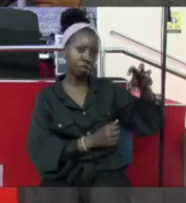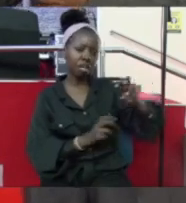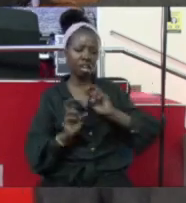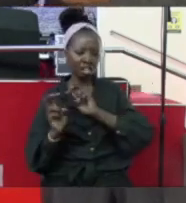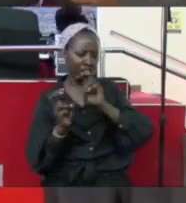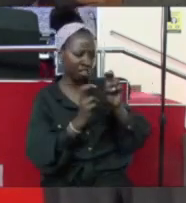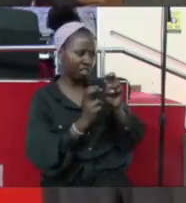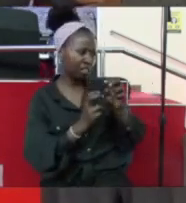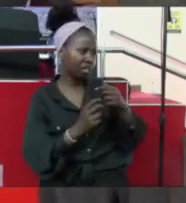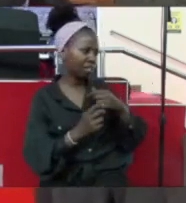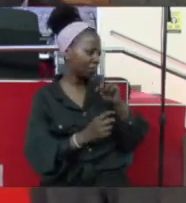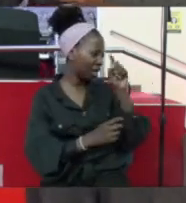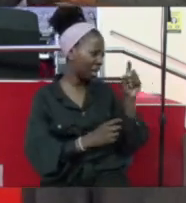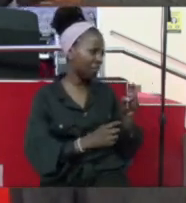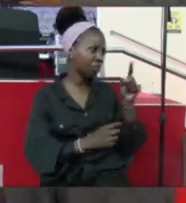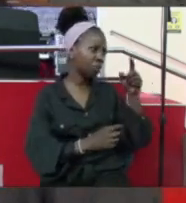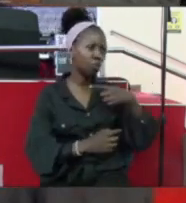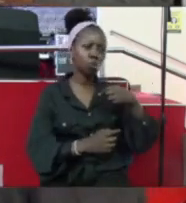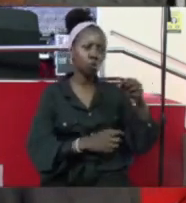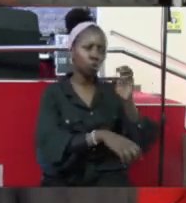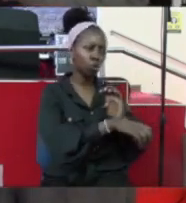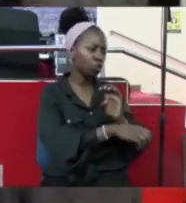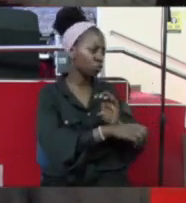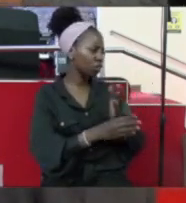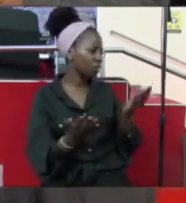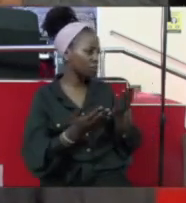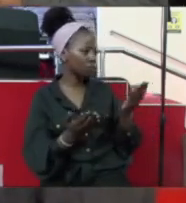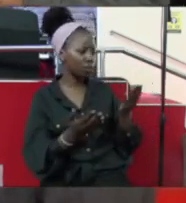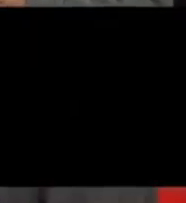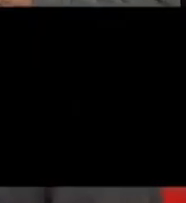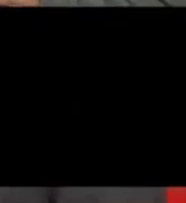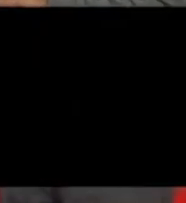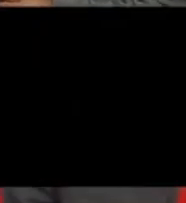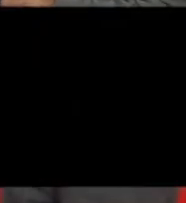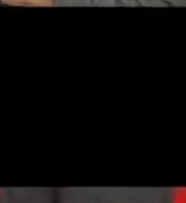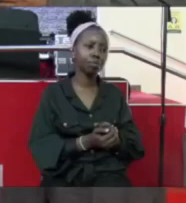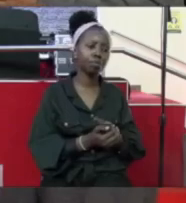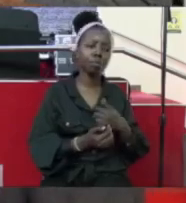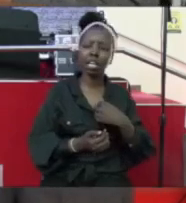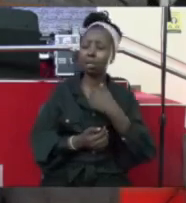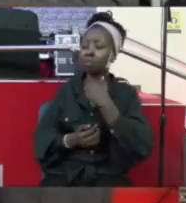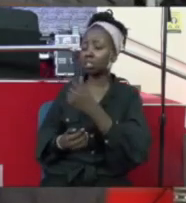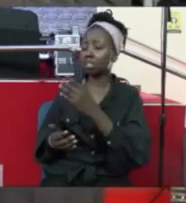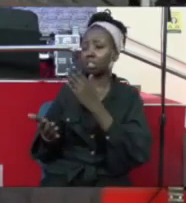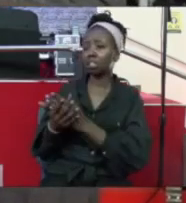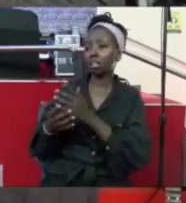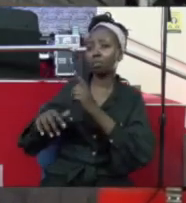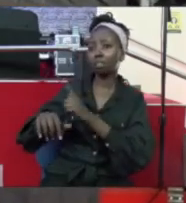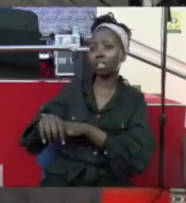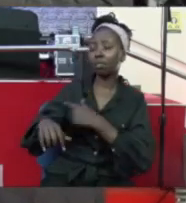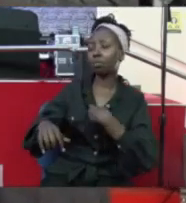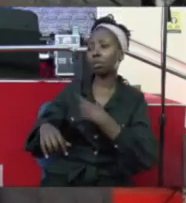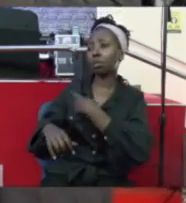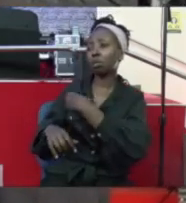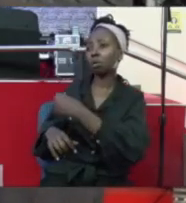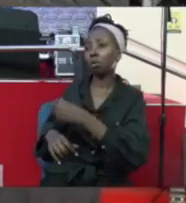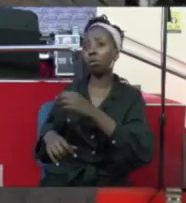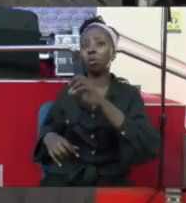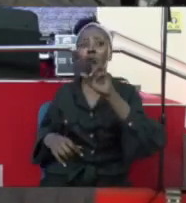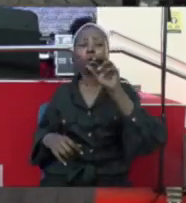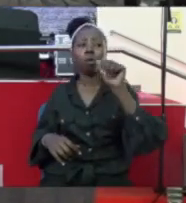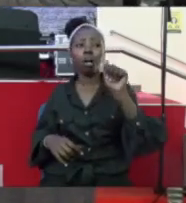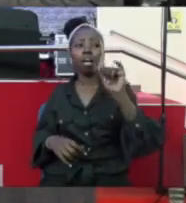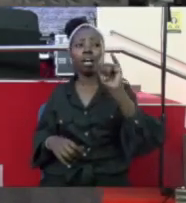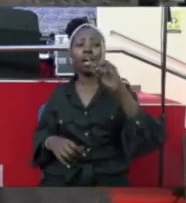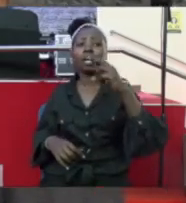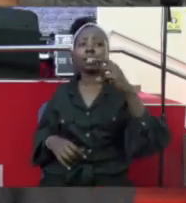asked me, Solomon, where do you go to church? Akanigeukia akaniuliza wewe unaenda kanisani wapi? I told him sometimes I go to AIC Jericho. Wakati mwingine unaenda